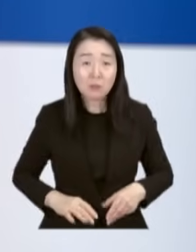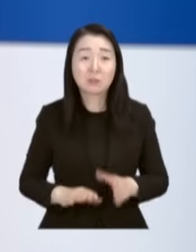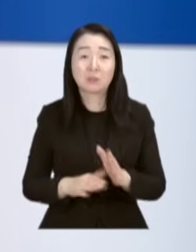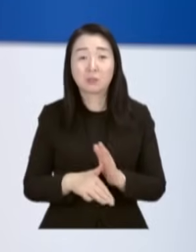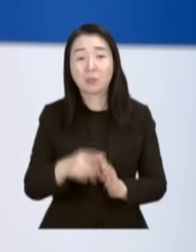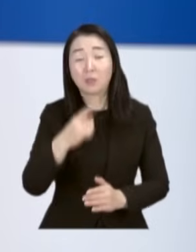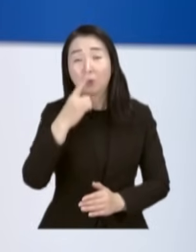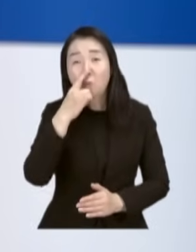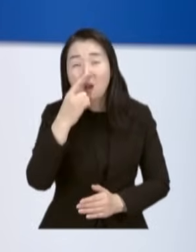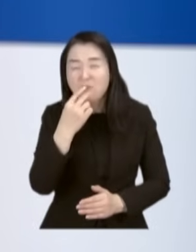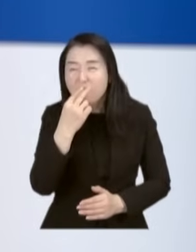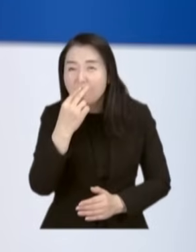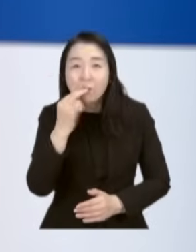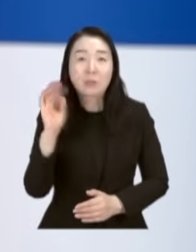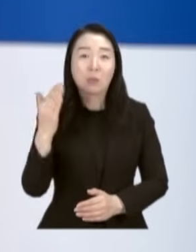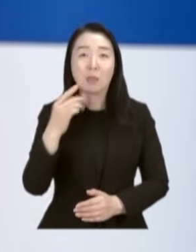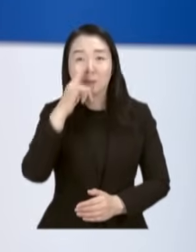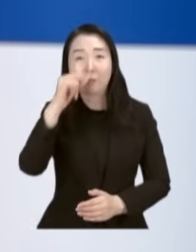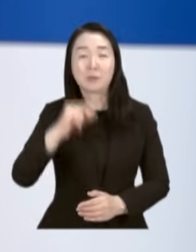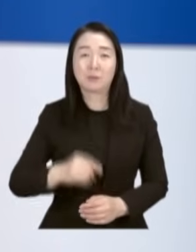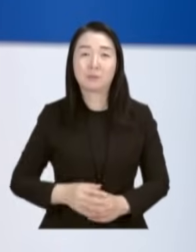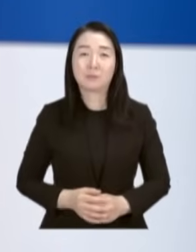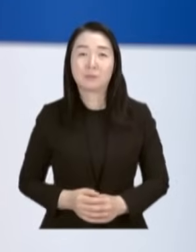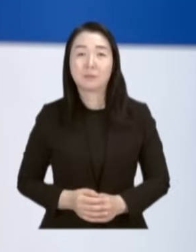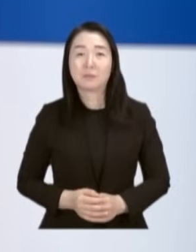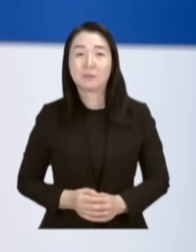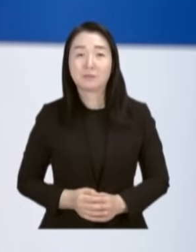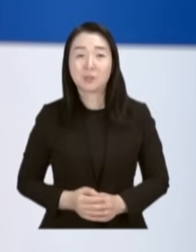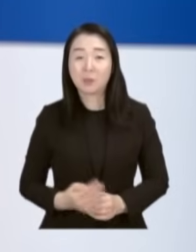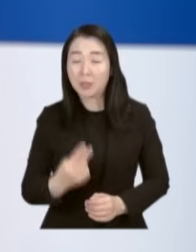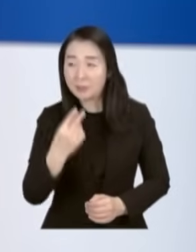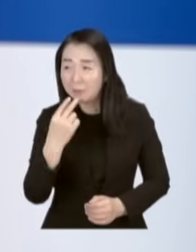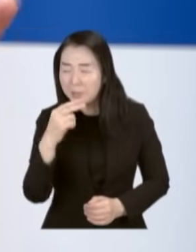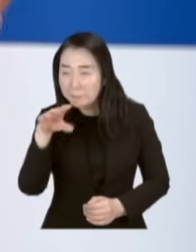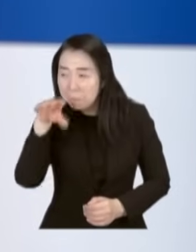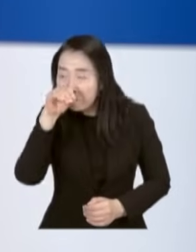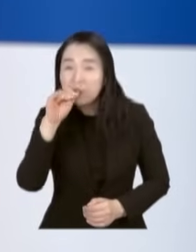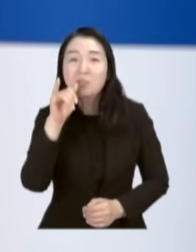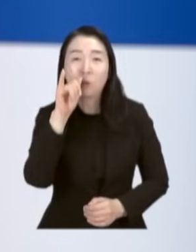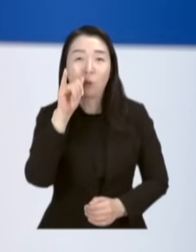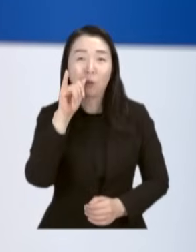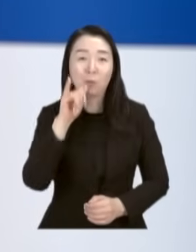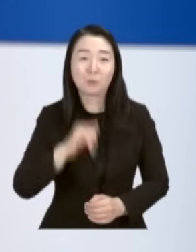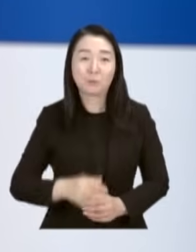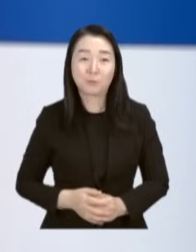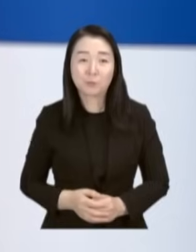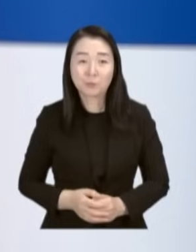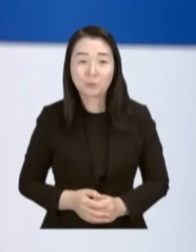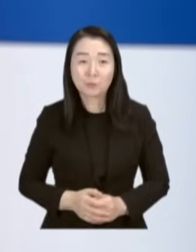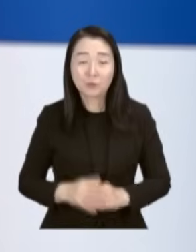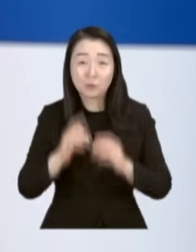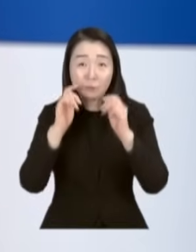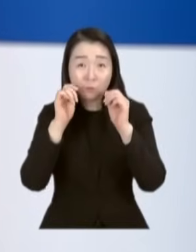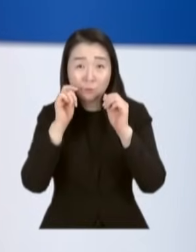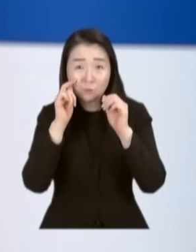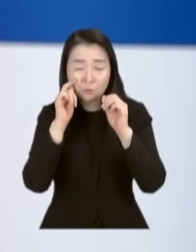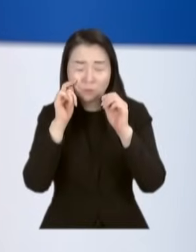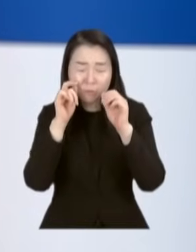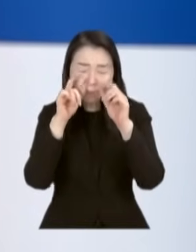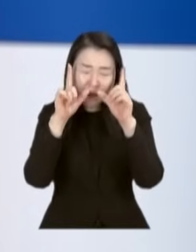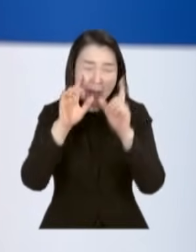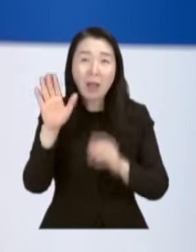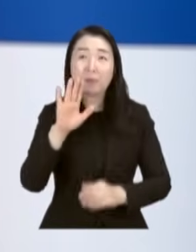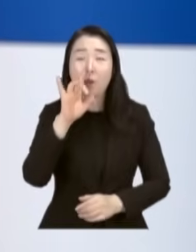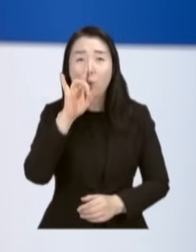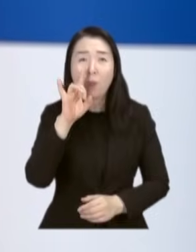코가 개코가 됩니다. 예민해지죠. 예민해지죠. 냄새가 포착이나. 아, 딱 눈은